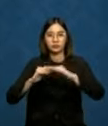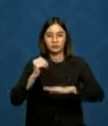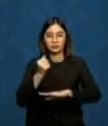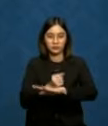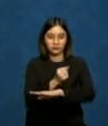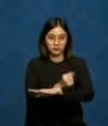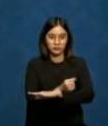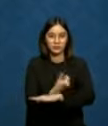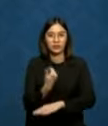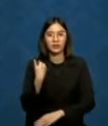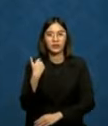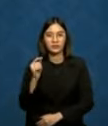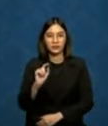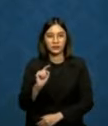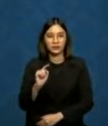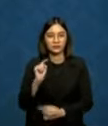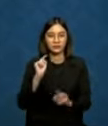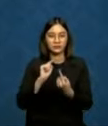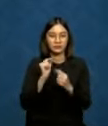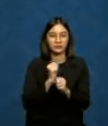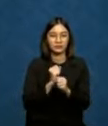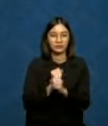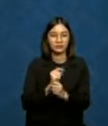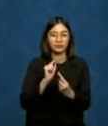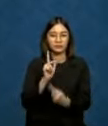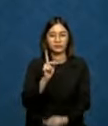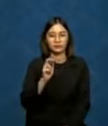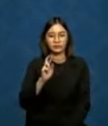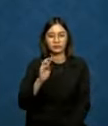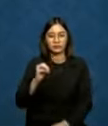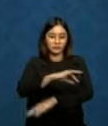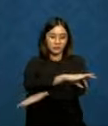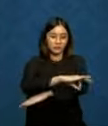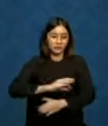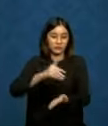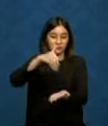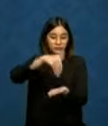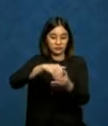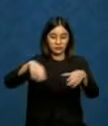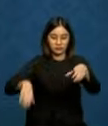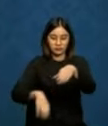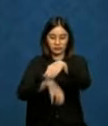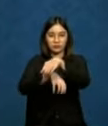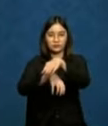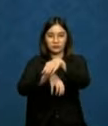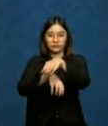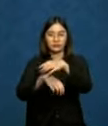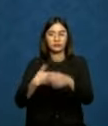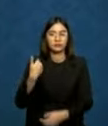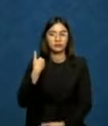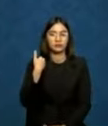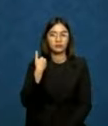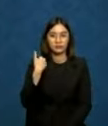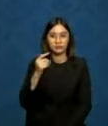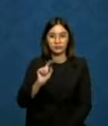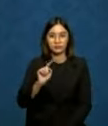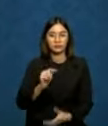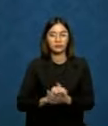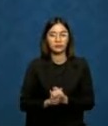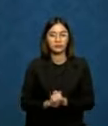เนี่ยมันดำเนินการภายใต้เอ่อกรมบัญชีกลางนะคะแล้วก็เอ่อมี